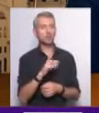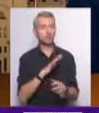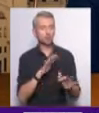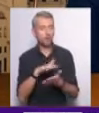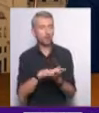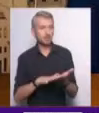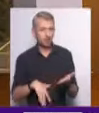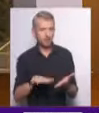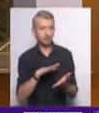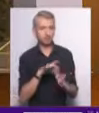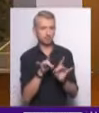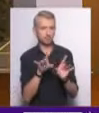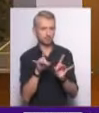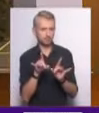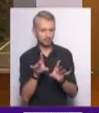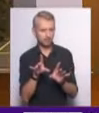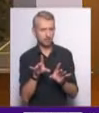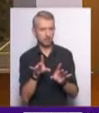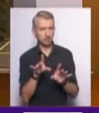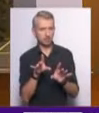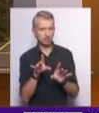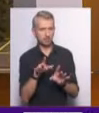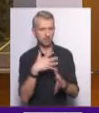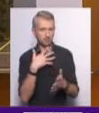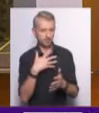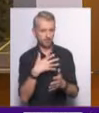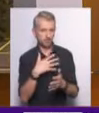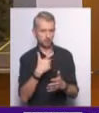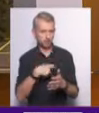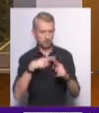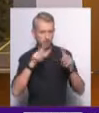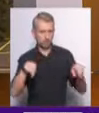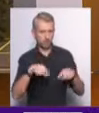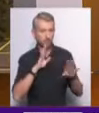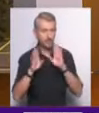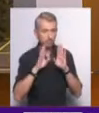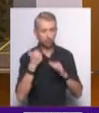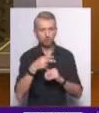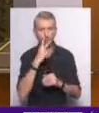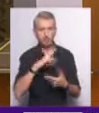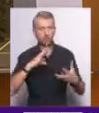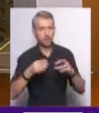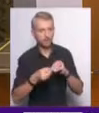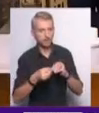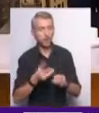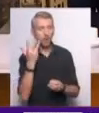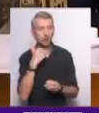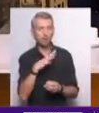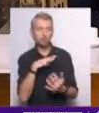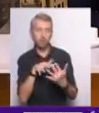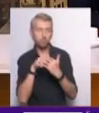далі, висвітлював в засоб, ну, скажімо так, в своїх соціальних мережах, це вже ми бачили наслідки. Коли ж була